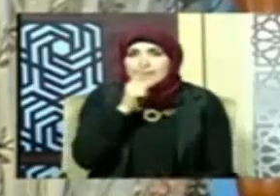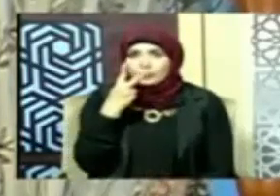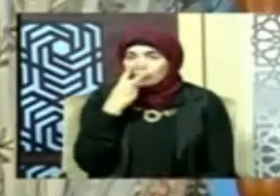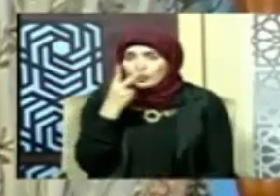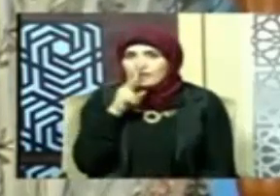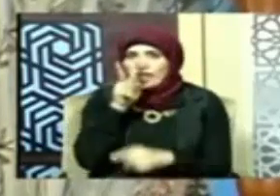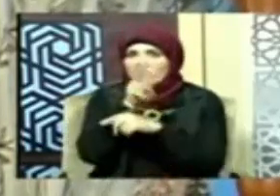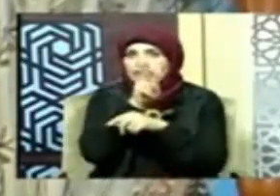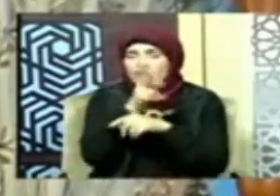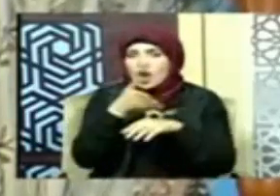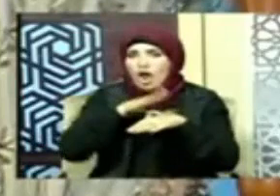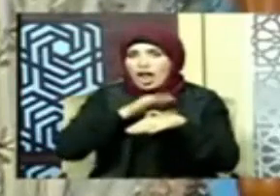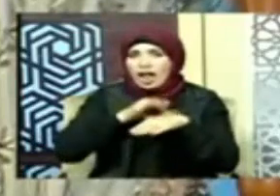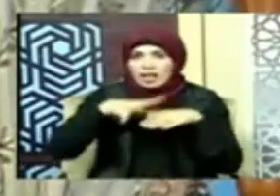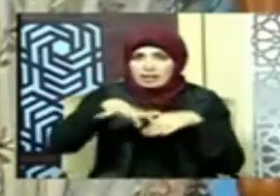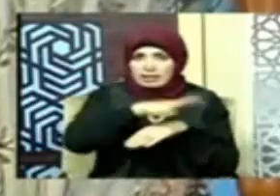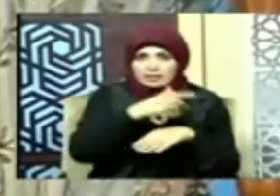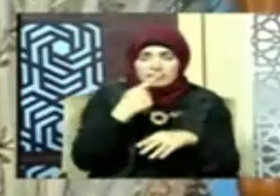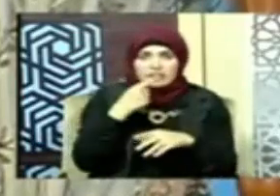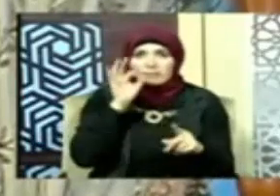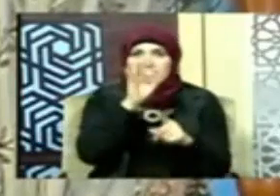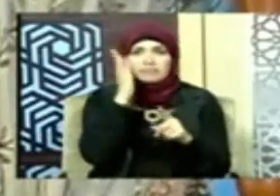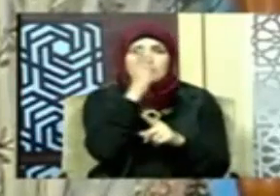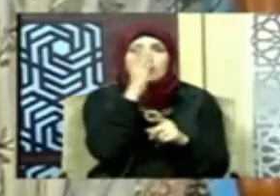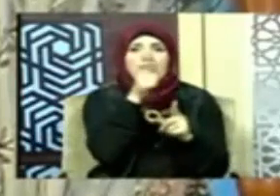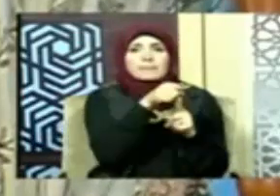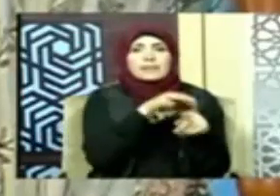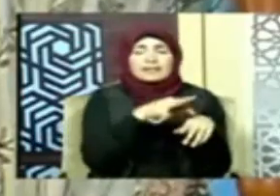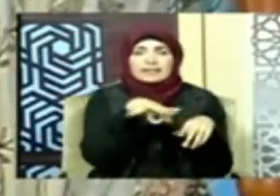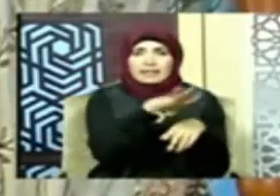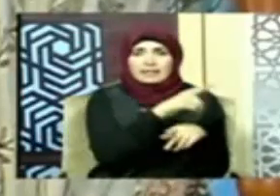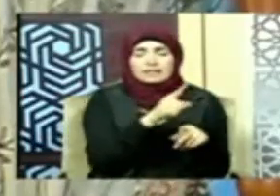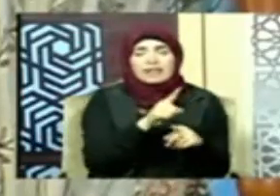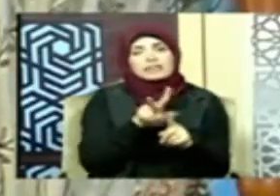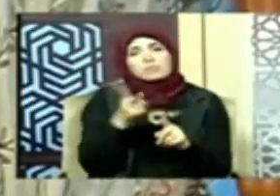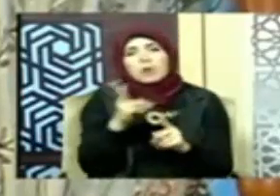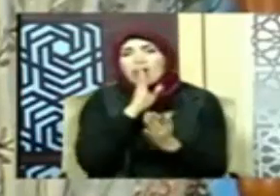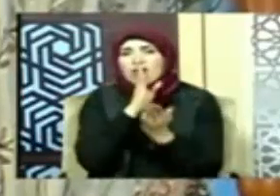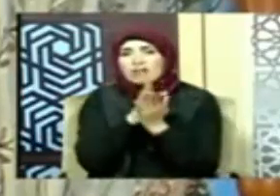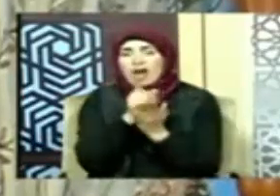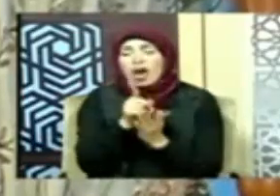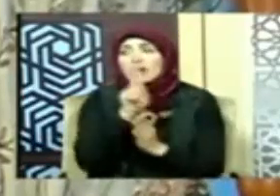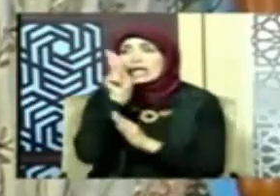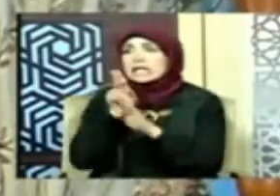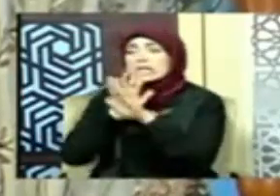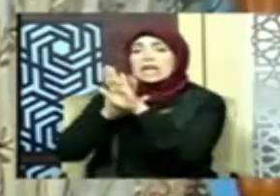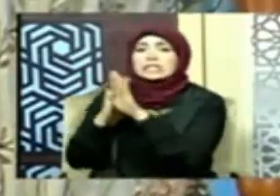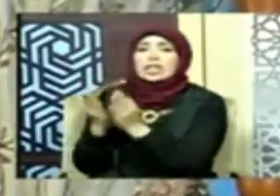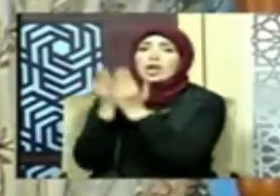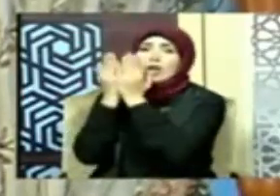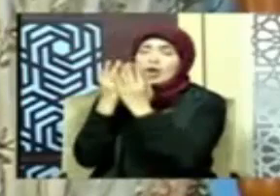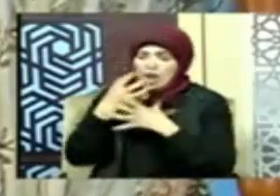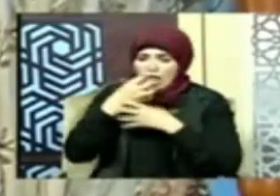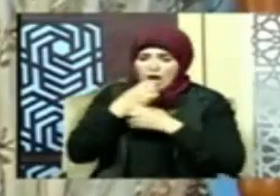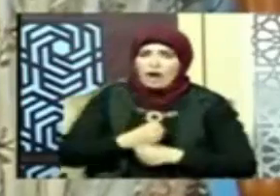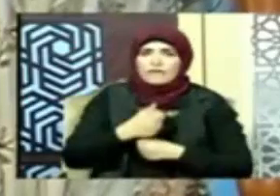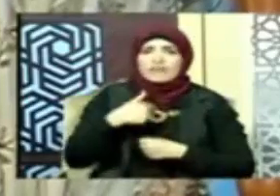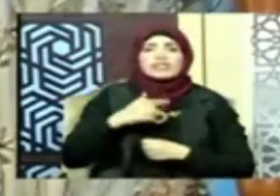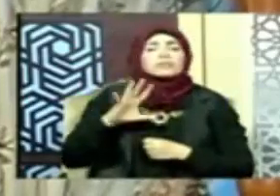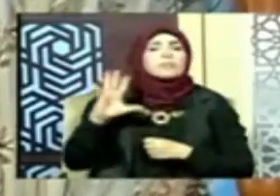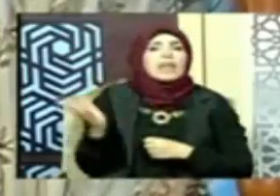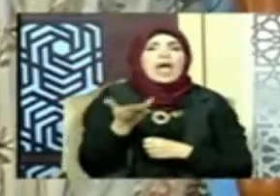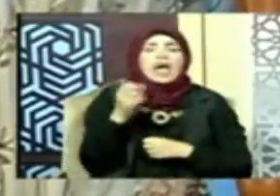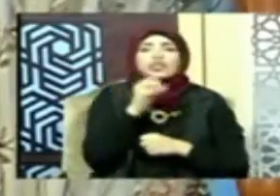الناس وعميا لأعراضهم بغير حق. نسأل الله العلي العظيم أن يحفظنا من كل